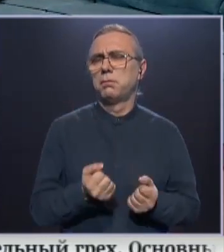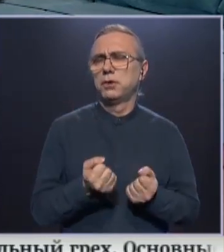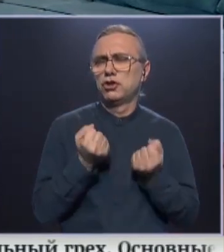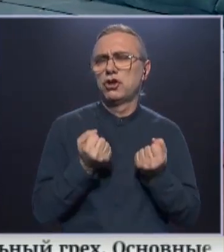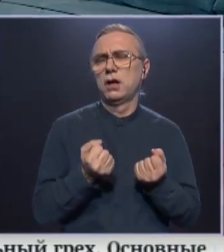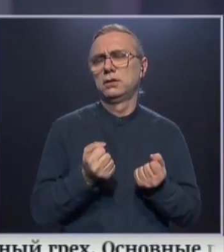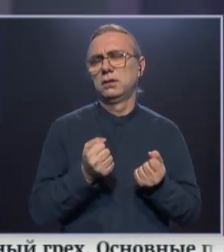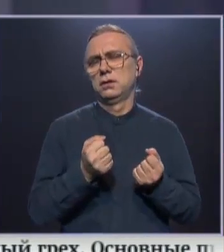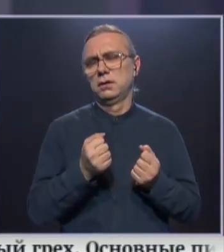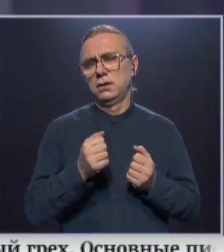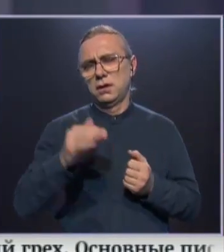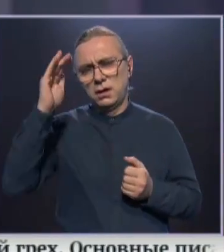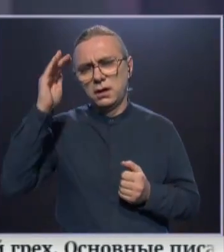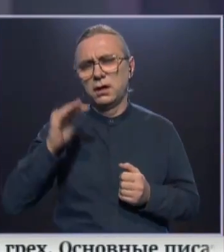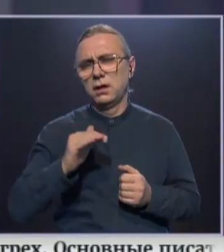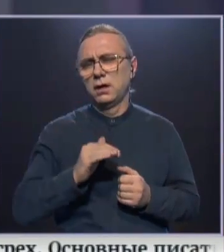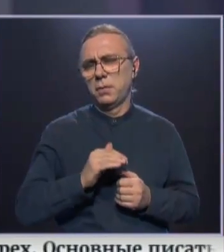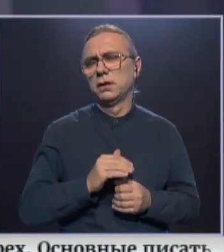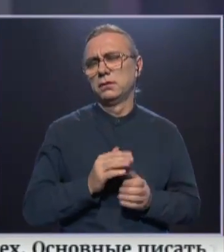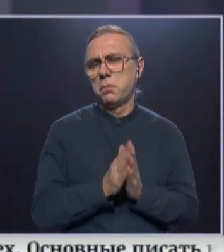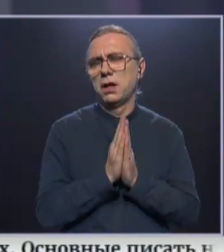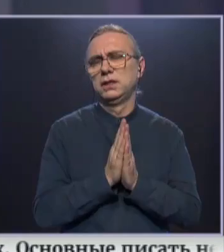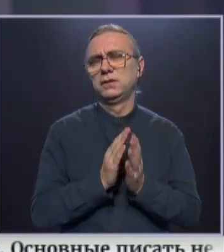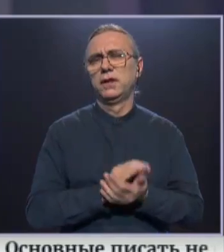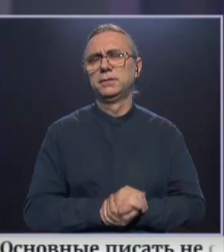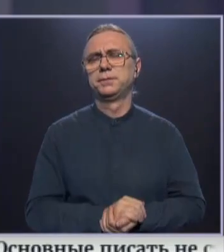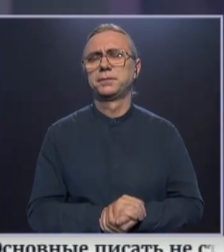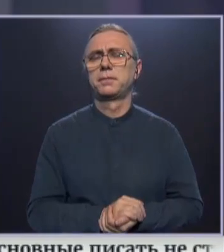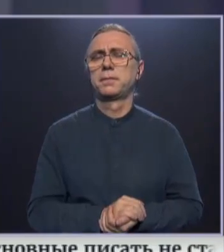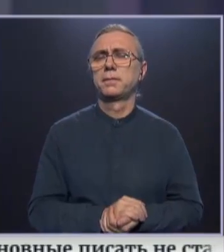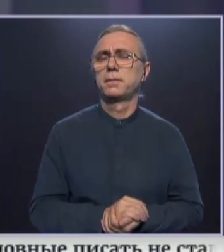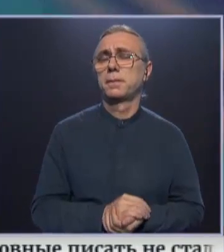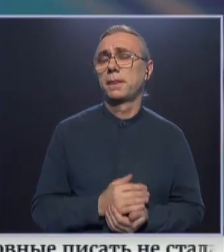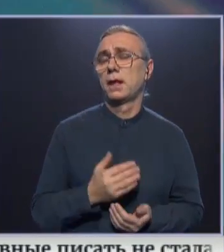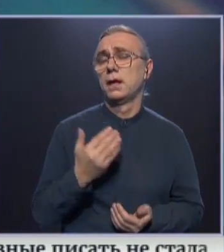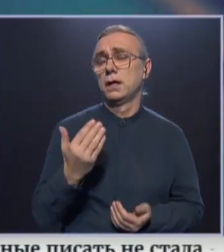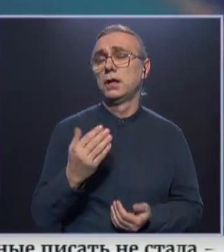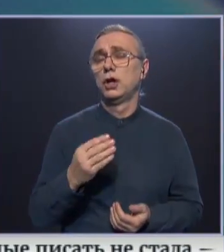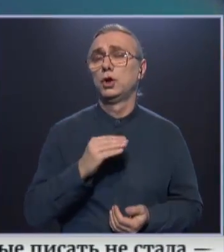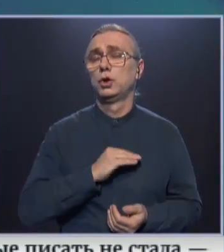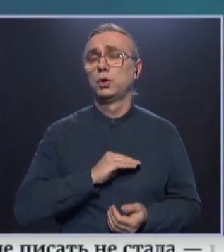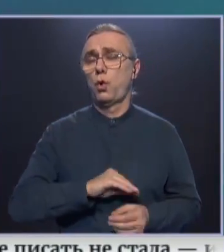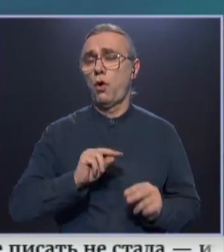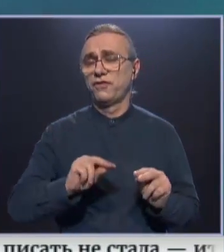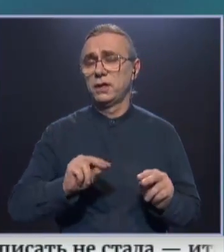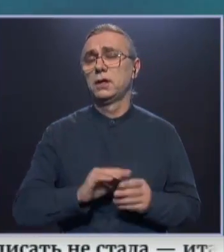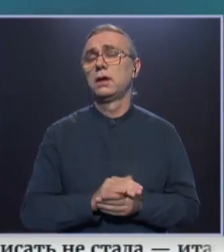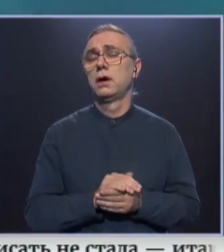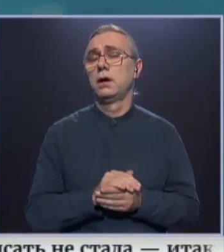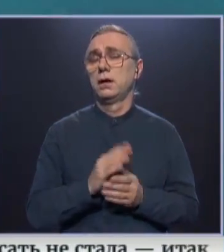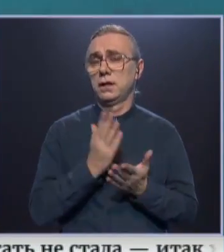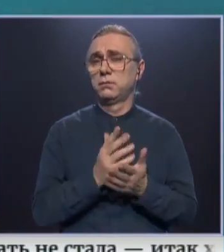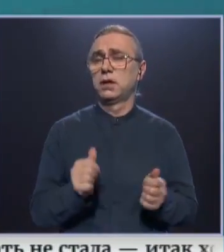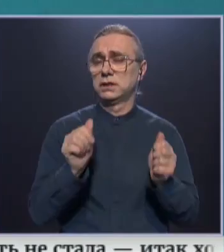переживаю. Помогите советом, пожалуйста. Ирина спрашивает. Если духовник благословляет, нужно слушаться благословения духовника. Из-за благословения духовника